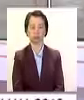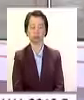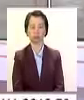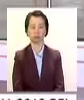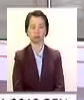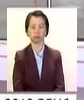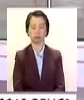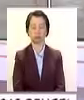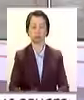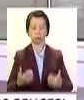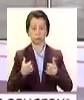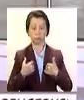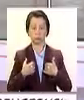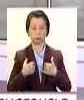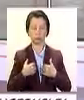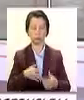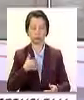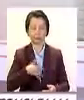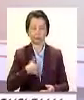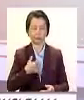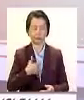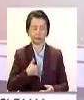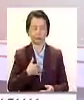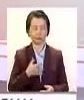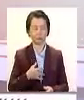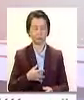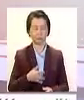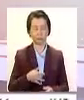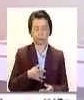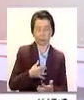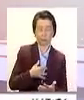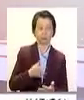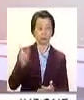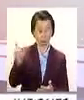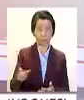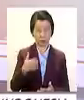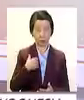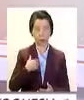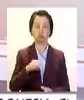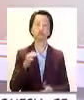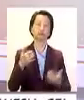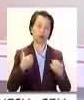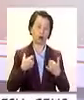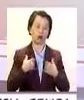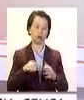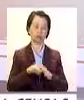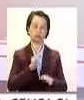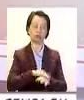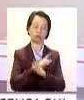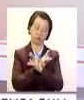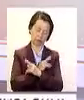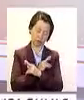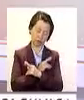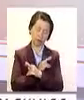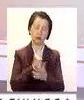Baik, Mac pernah ada perasaan jengkel terhadap seseorang tak? Pernah. Terutama kalau kita tengah nak berehat, tiba-tiba